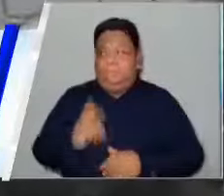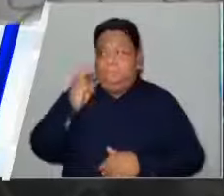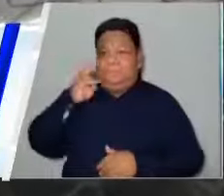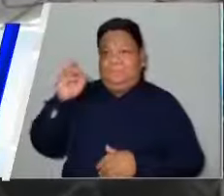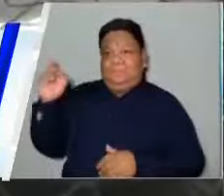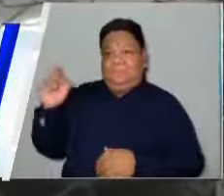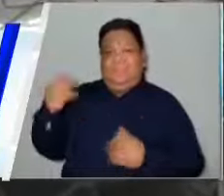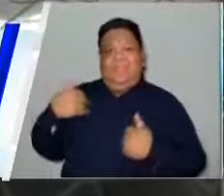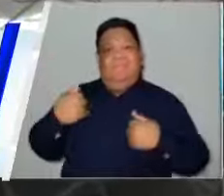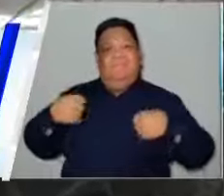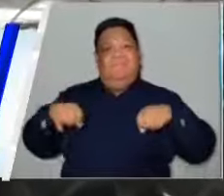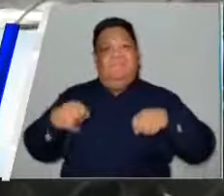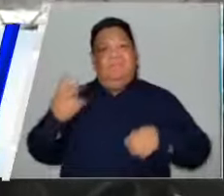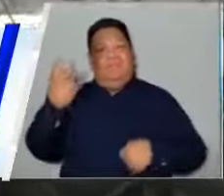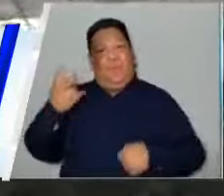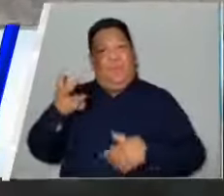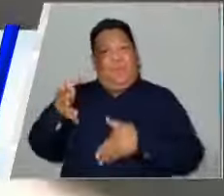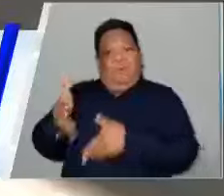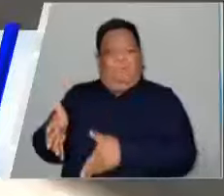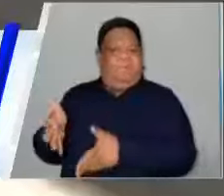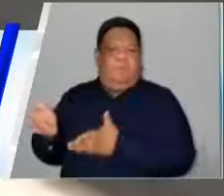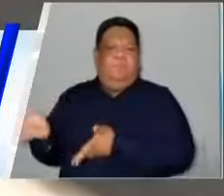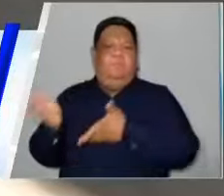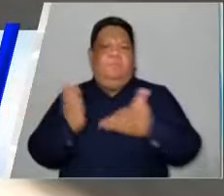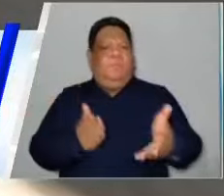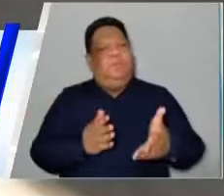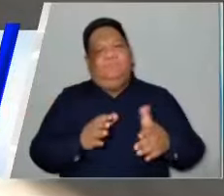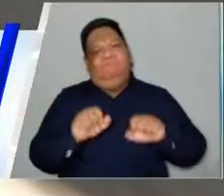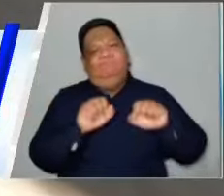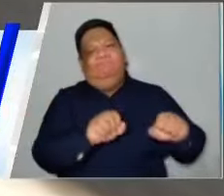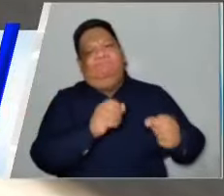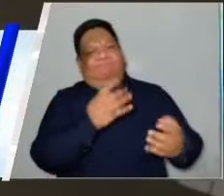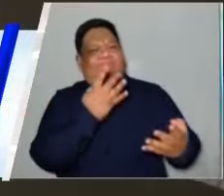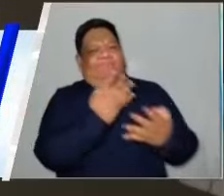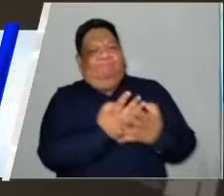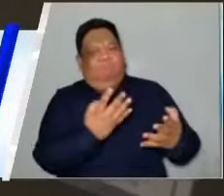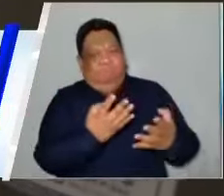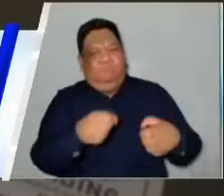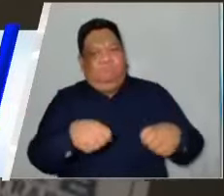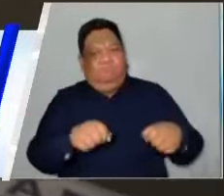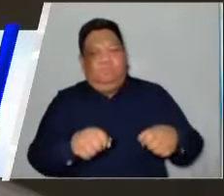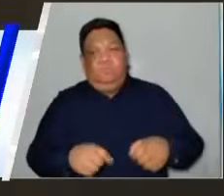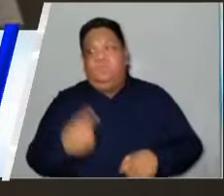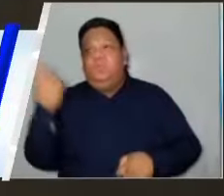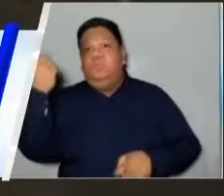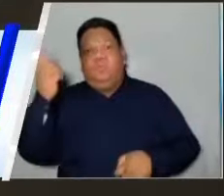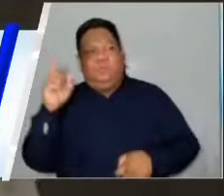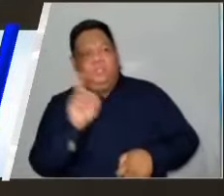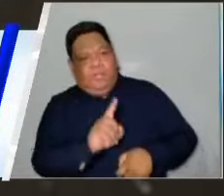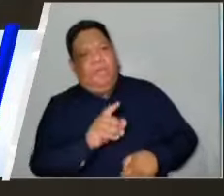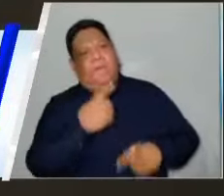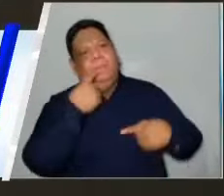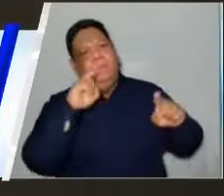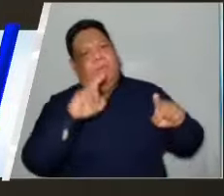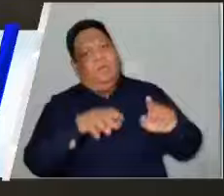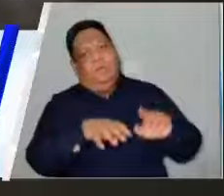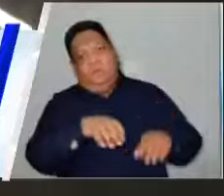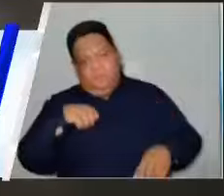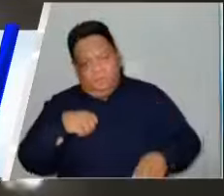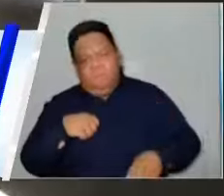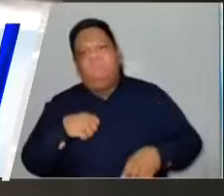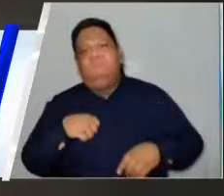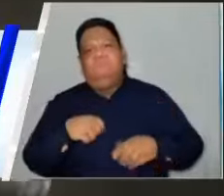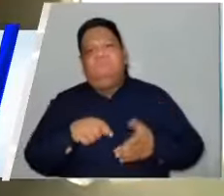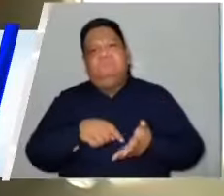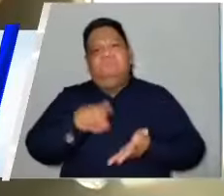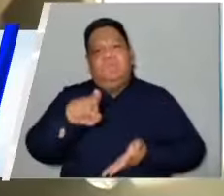ng motorsiklo ng mga involved sa drug racing. Naridim na ng isa ang motor niya at pinagbayad siya ng 4,400 pesos